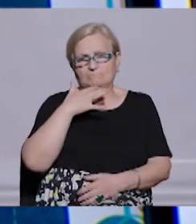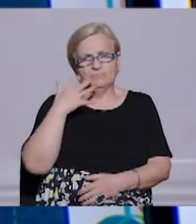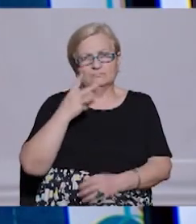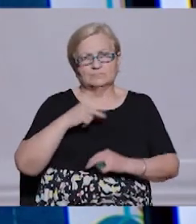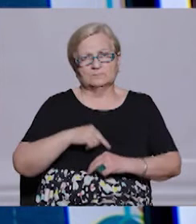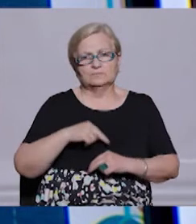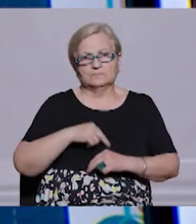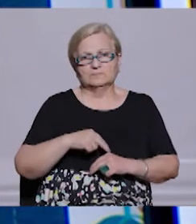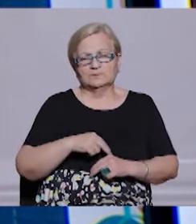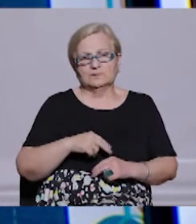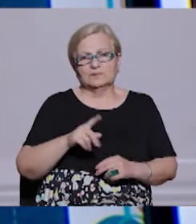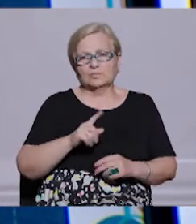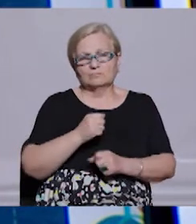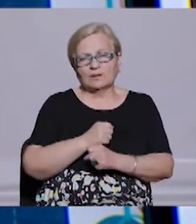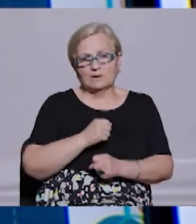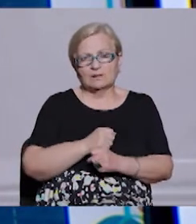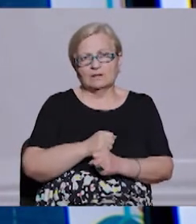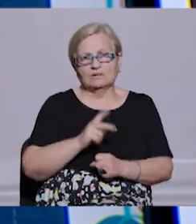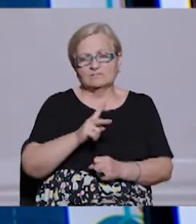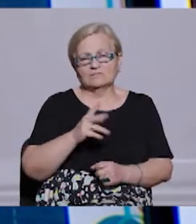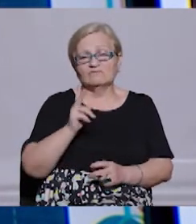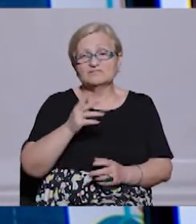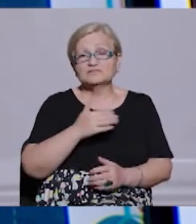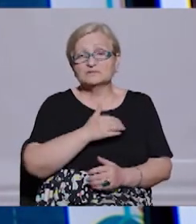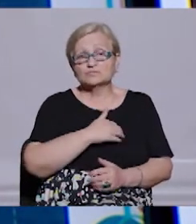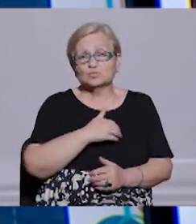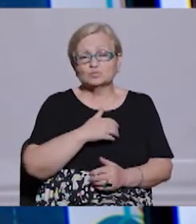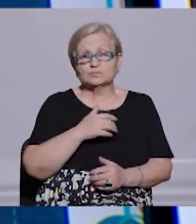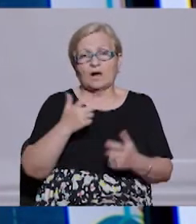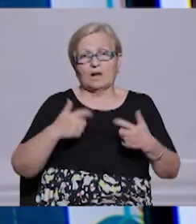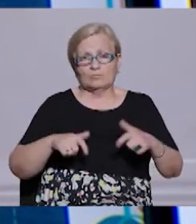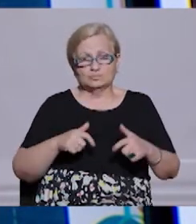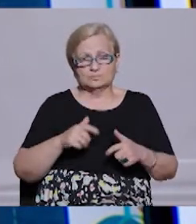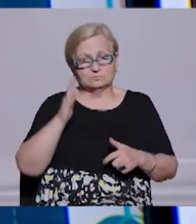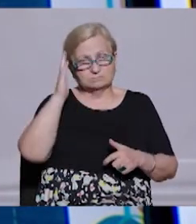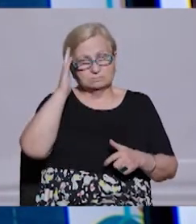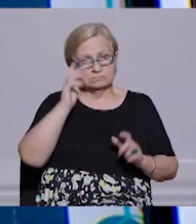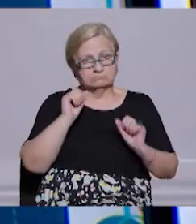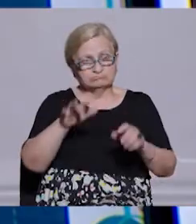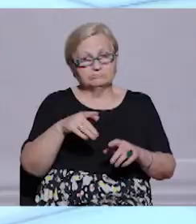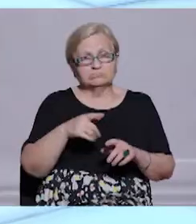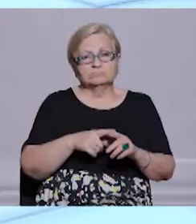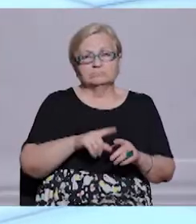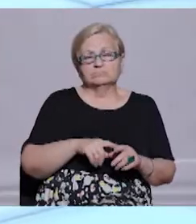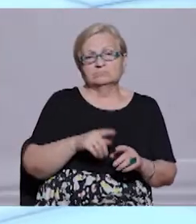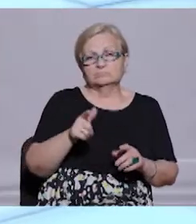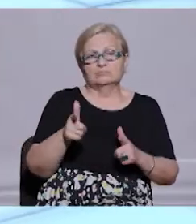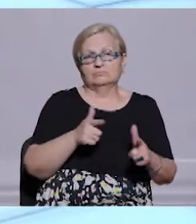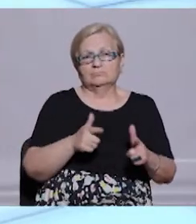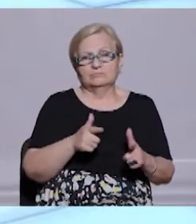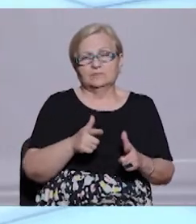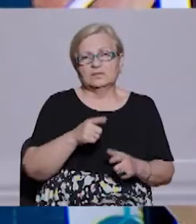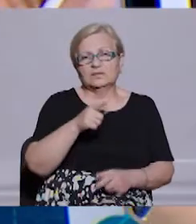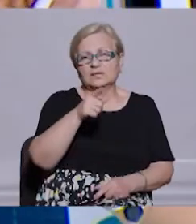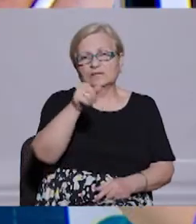მაგალითი ამოხსენით მათ, ვინც ემზადებით გამოსებისთვის. ვიც არა, აუცილებლად ამოხსენით